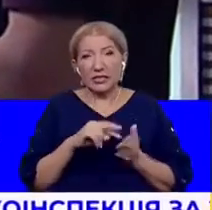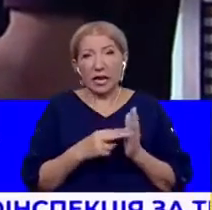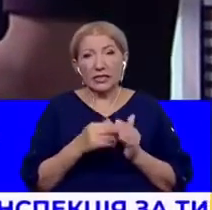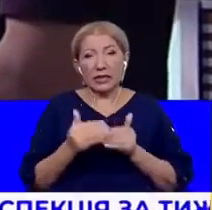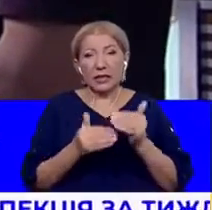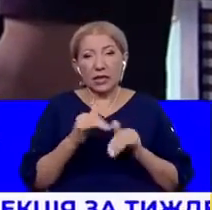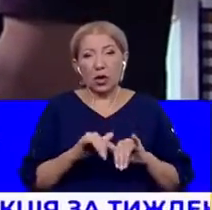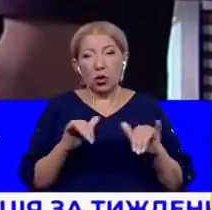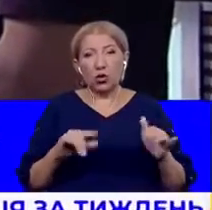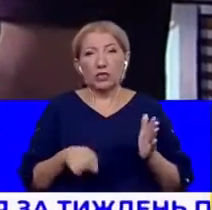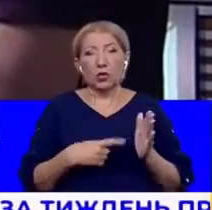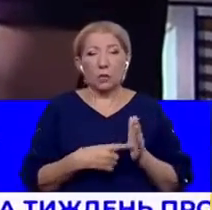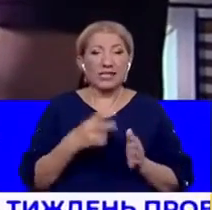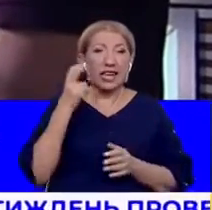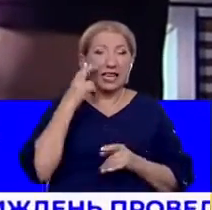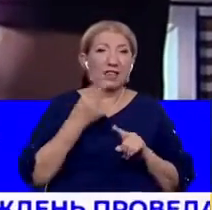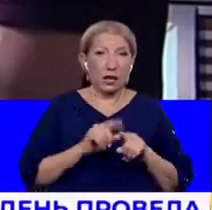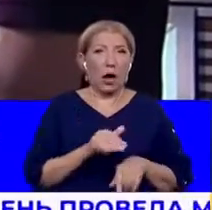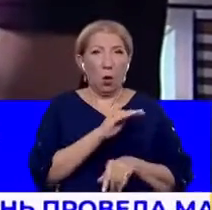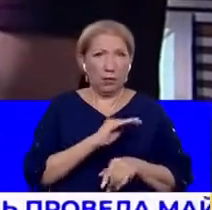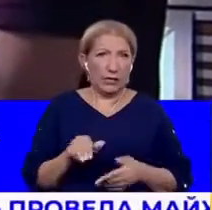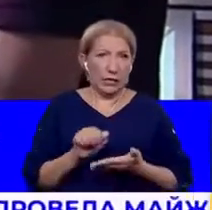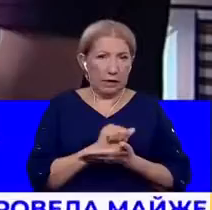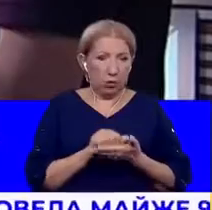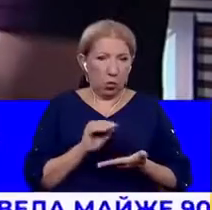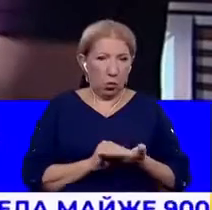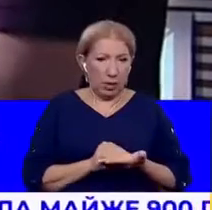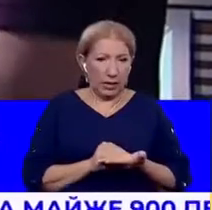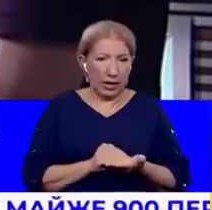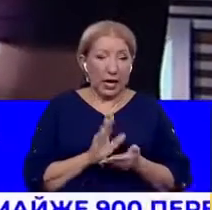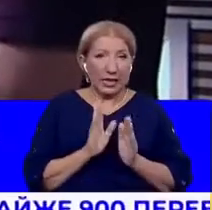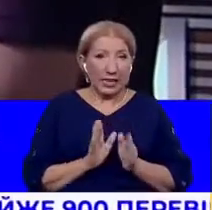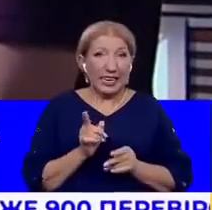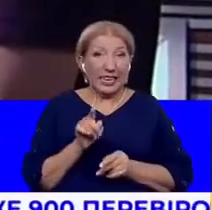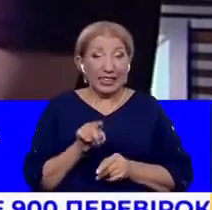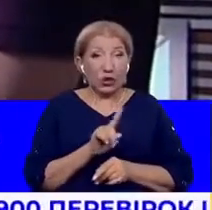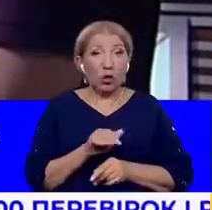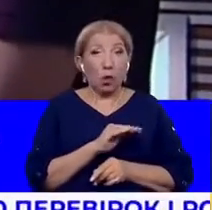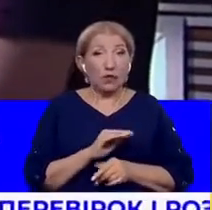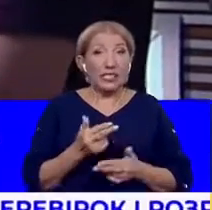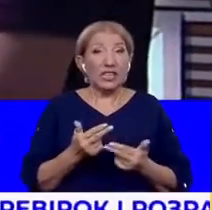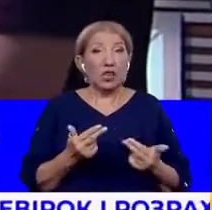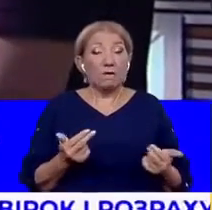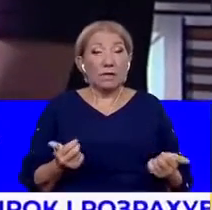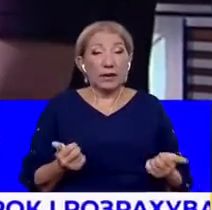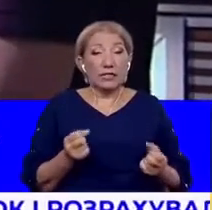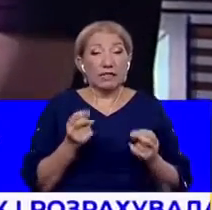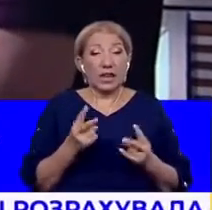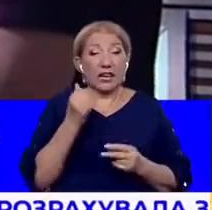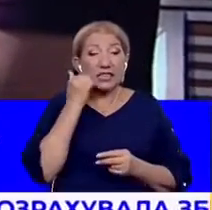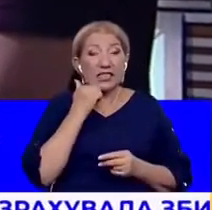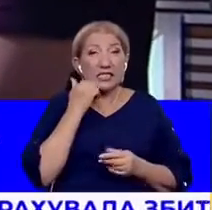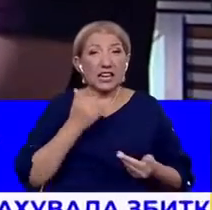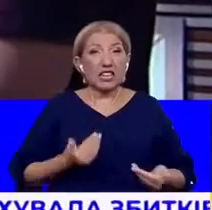стратегією розвитку міста Києва, яка є офіційним документом. Це лише те, що місто Київ офіційно визнав як